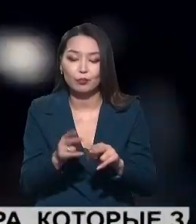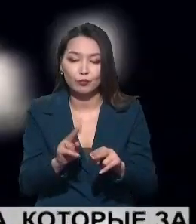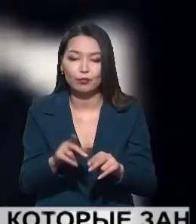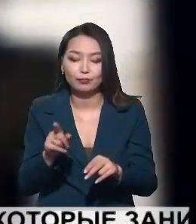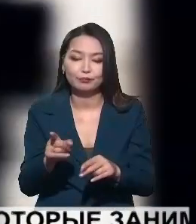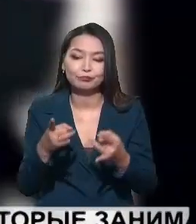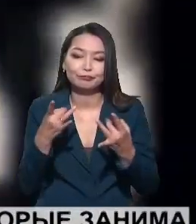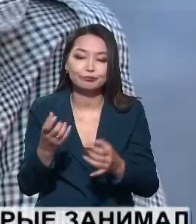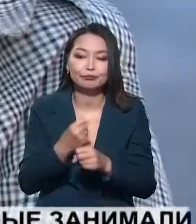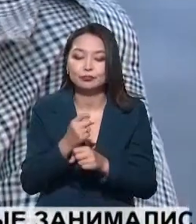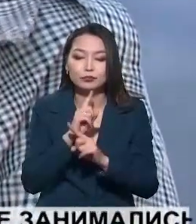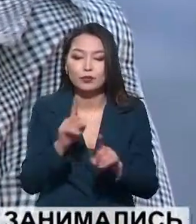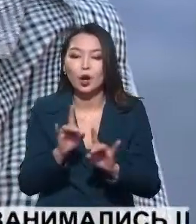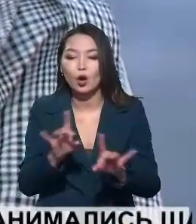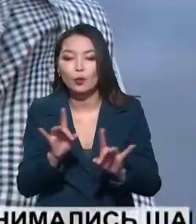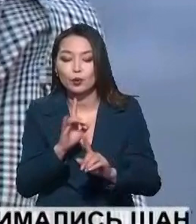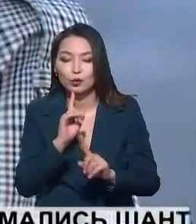преступности, объяснила адвокат.